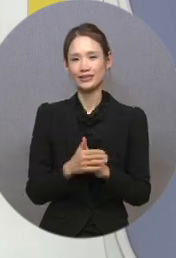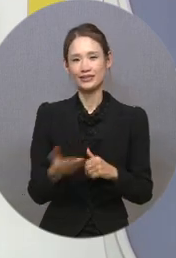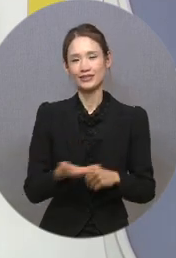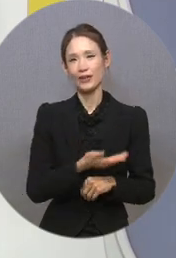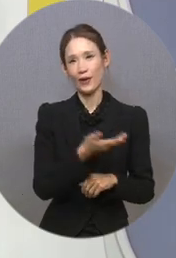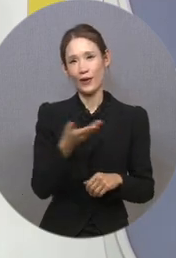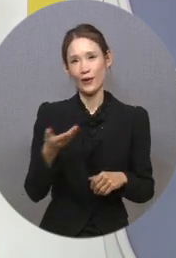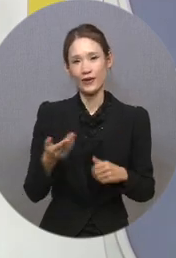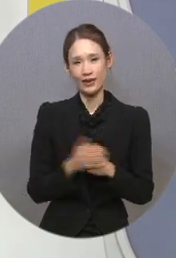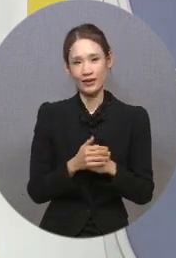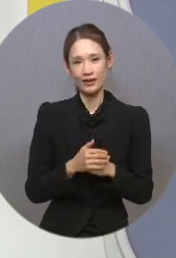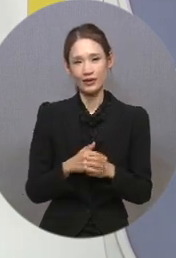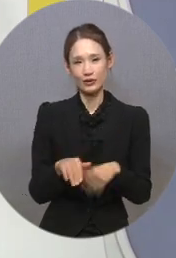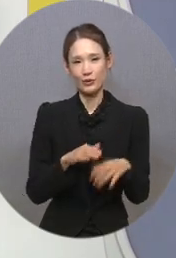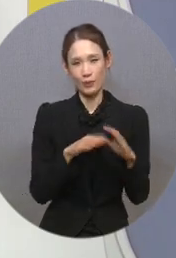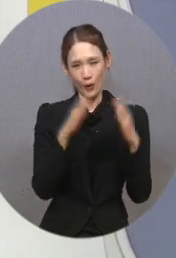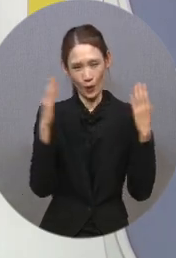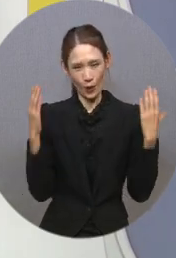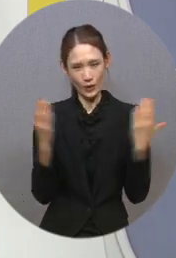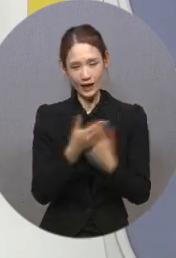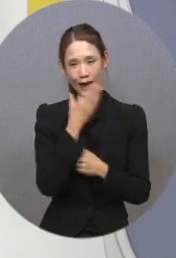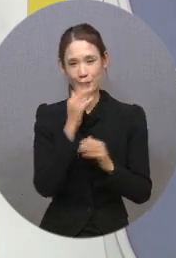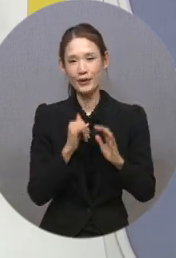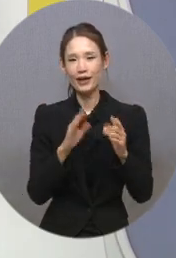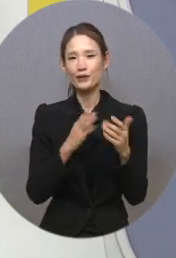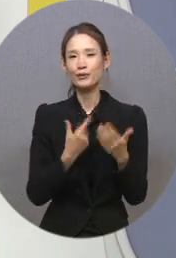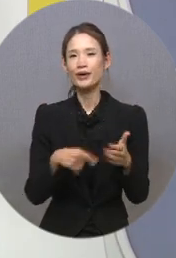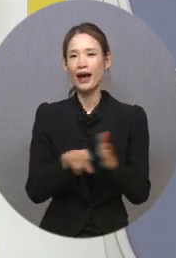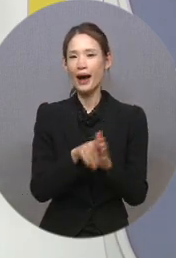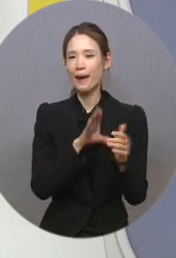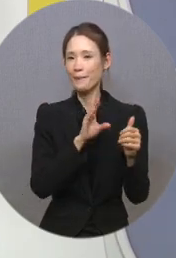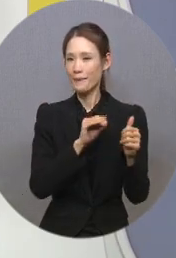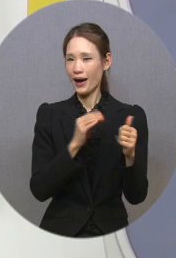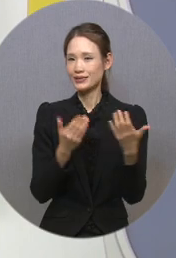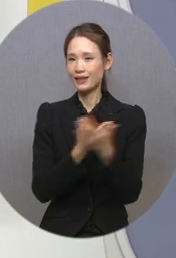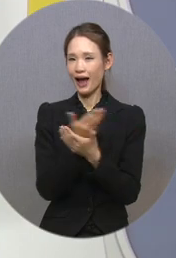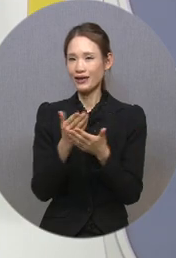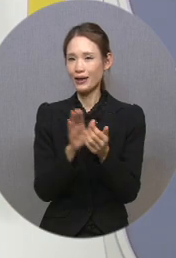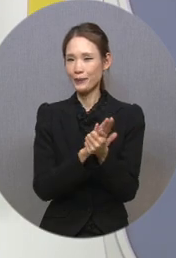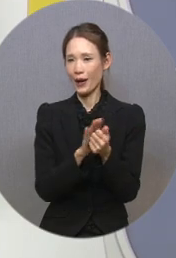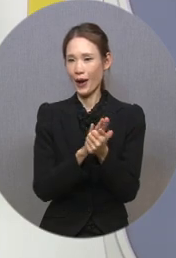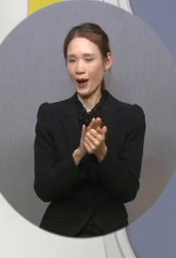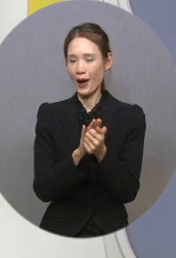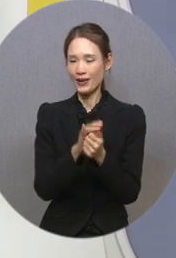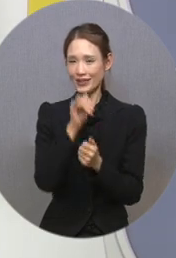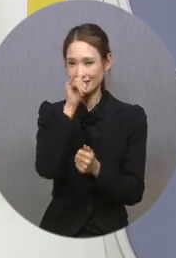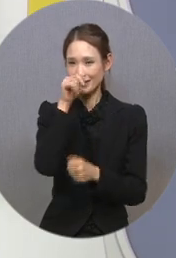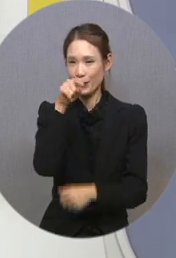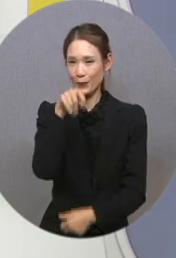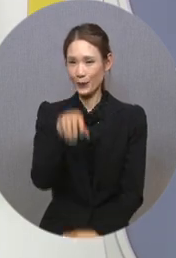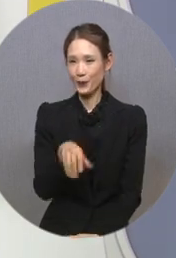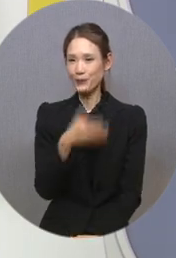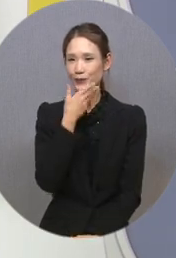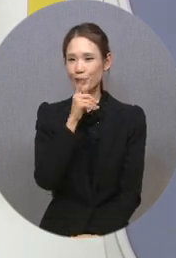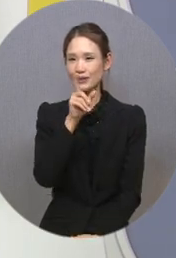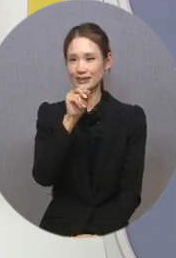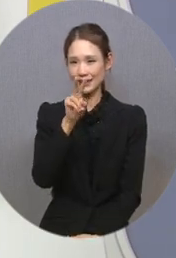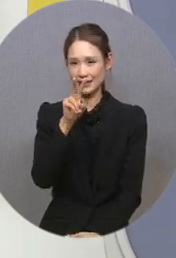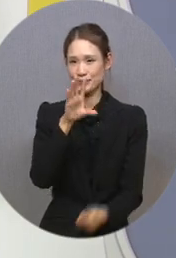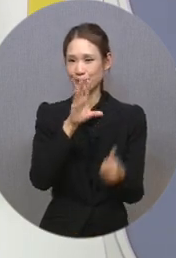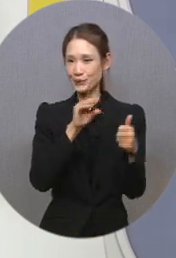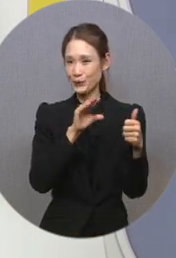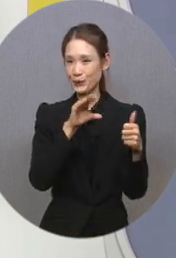이렇게 우리 모두가 행복한 세상을 위한 방송, 그리고 나눔과 배려가 살아 숨쉬는 이곳 복지TV